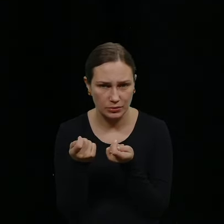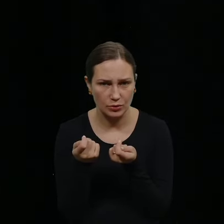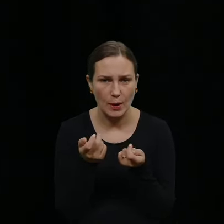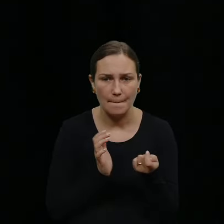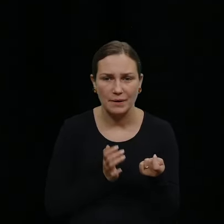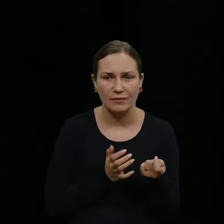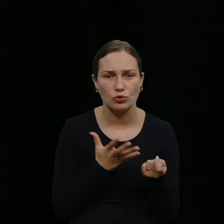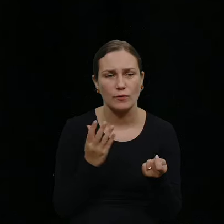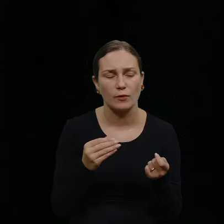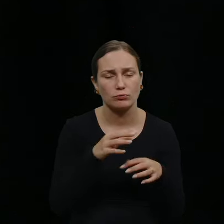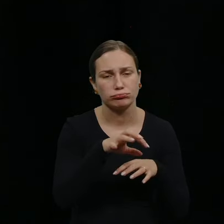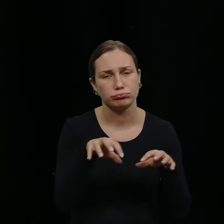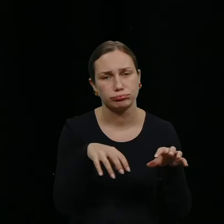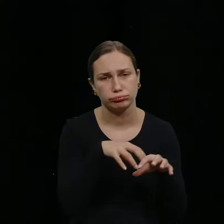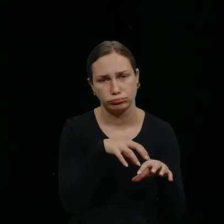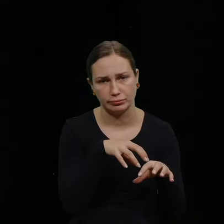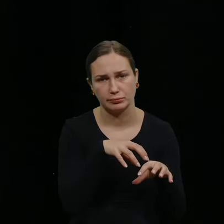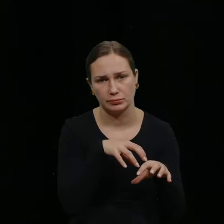privačių struktūrų,